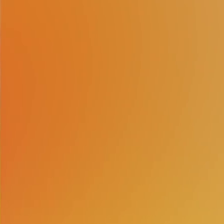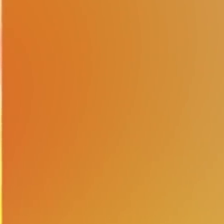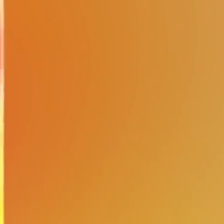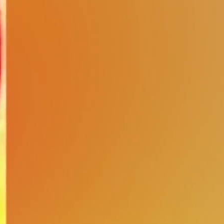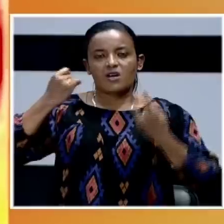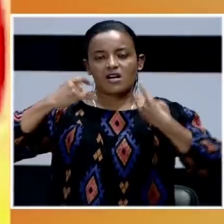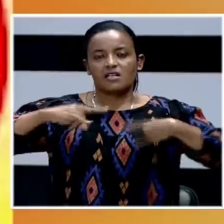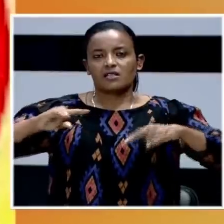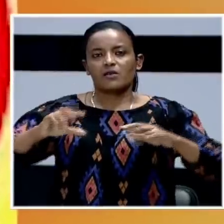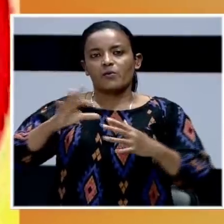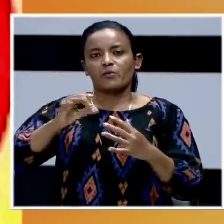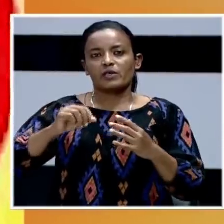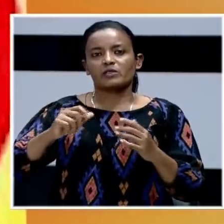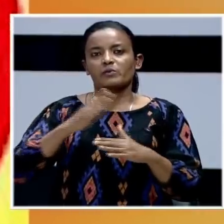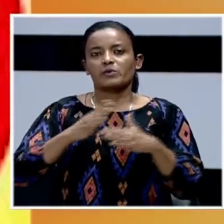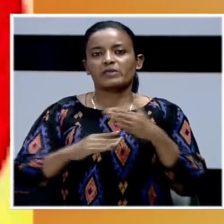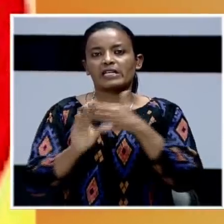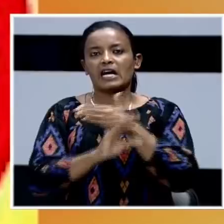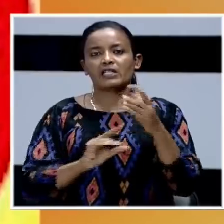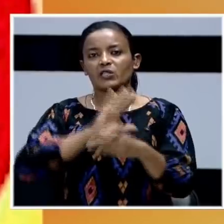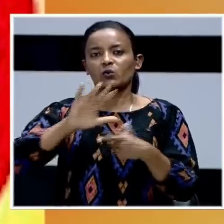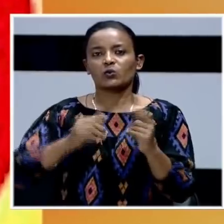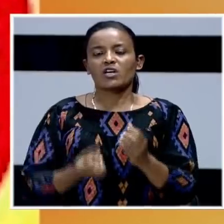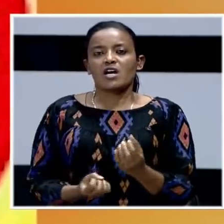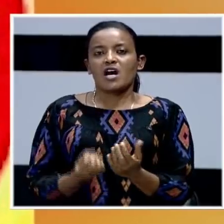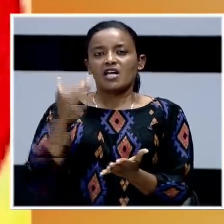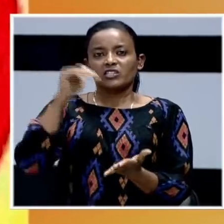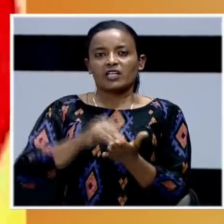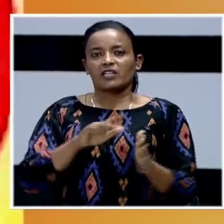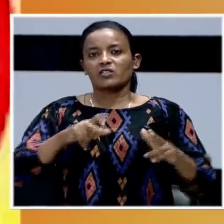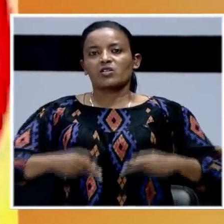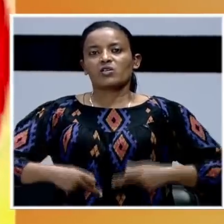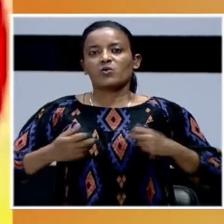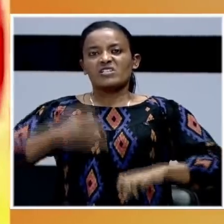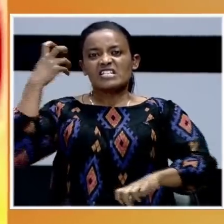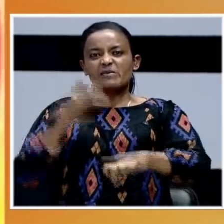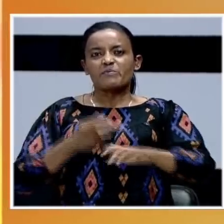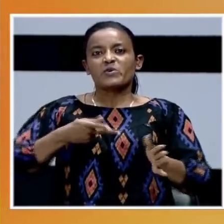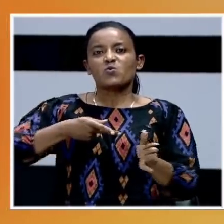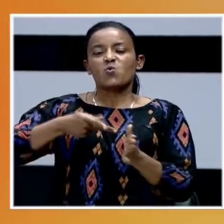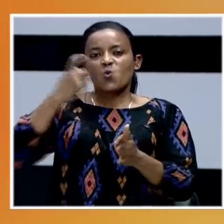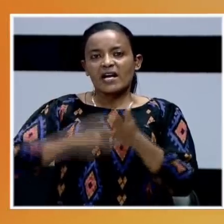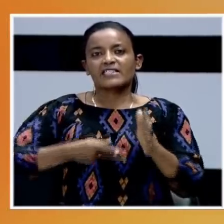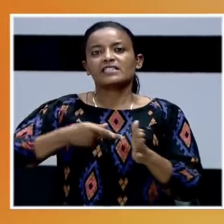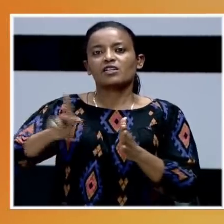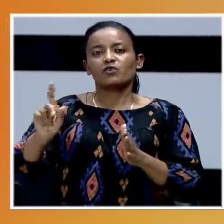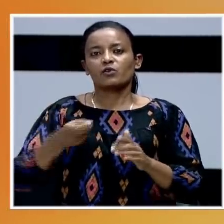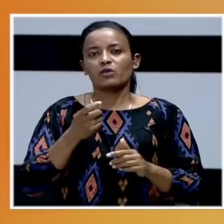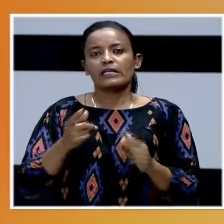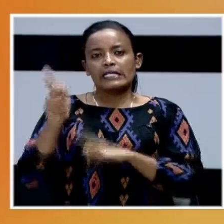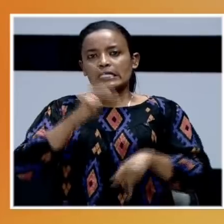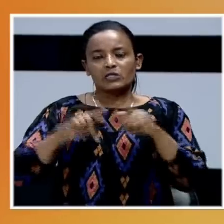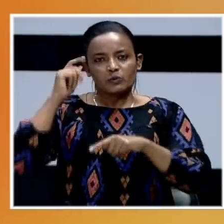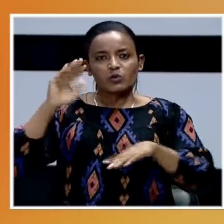አርስተ ዜና መረጣ በብርካ ሀገር ይሁን ክልል አሻት ህይወትን ሰፈ ዘይብል ዋጋን ዘተከፈለሉ በመኻኑ ህዝብ